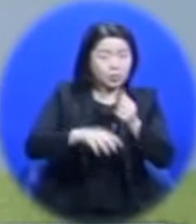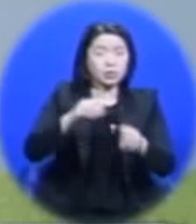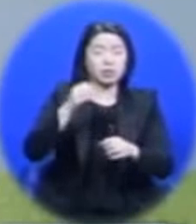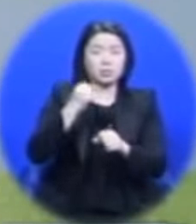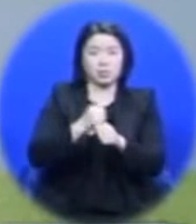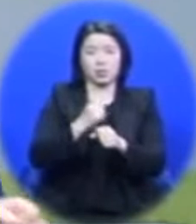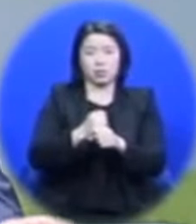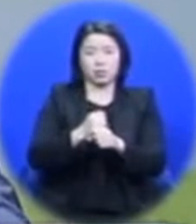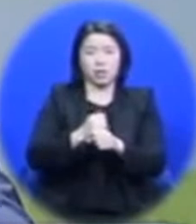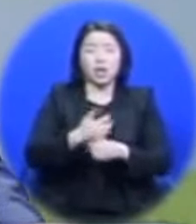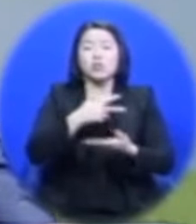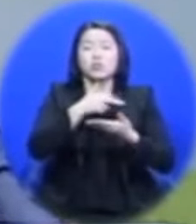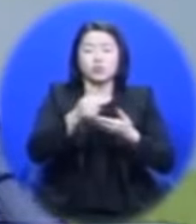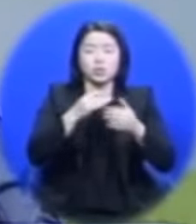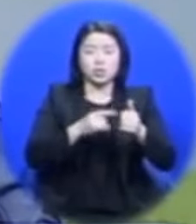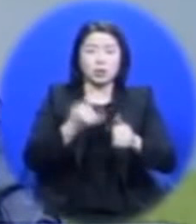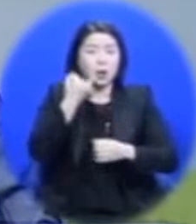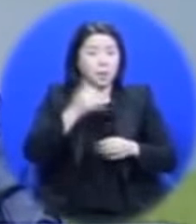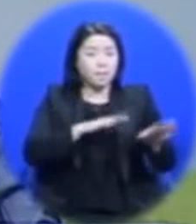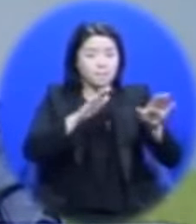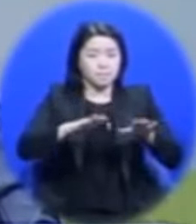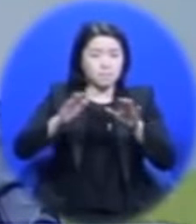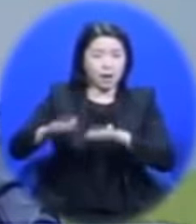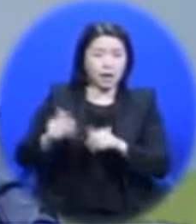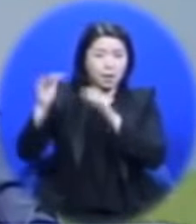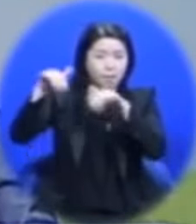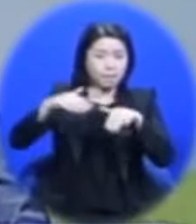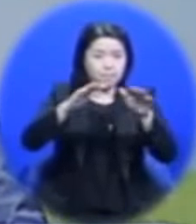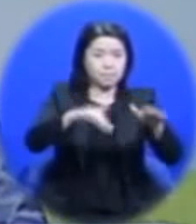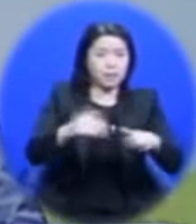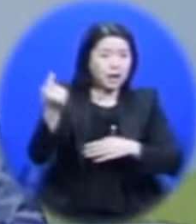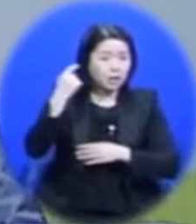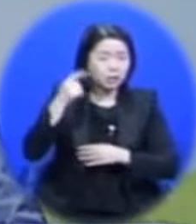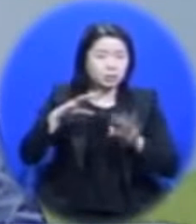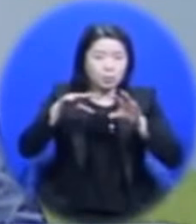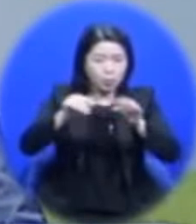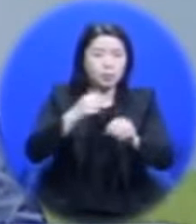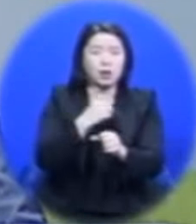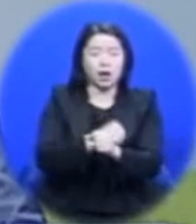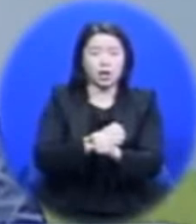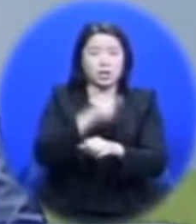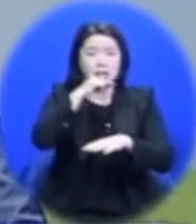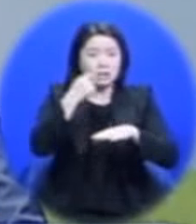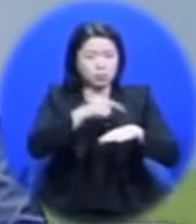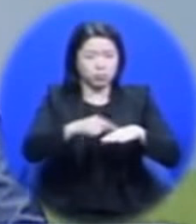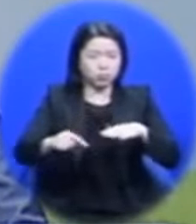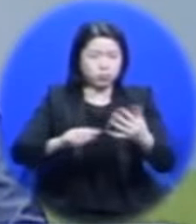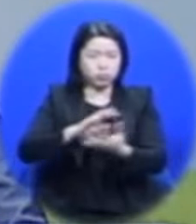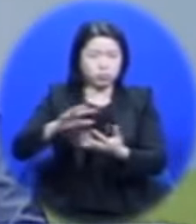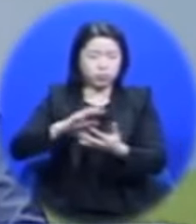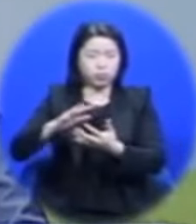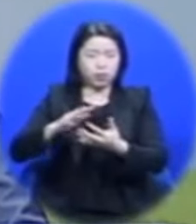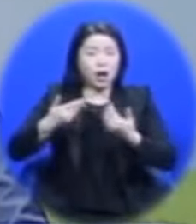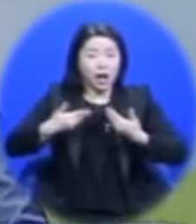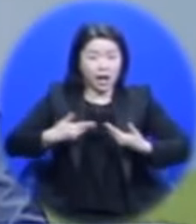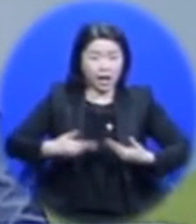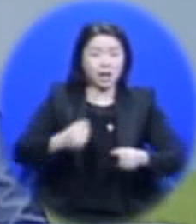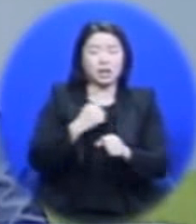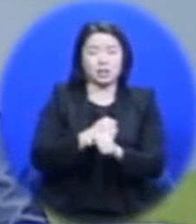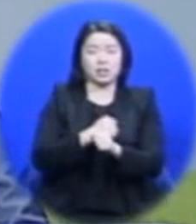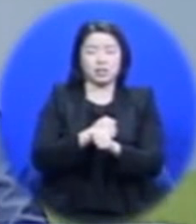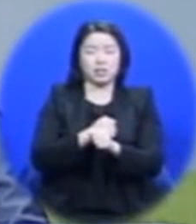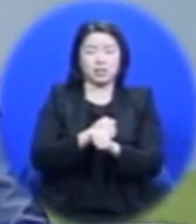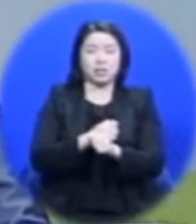하셨습니다. 주님께서는 바다의 노호와 파도 소리를 그치게 하시며 민족들의 소유를